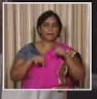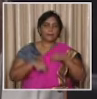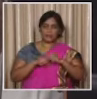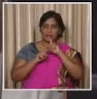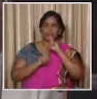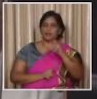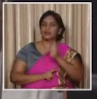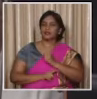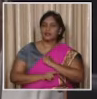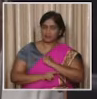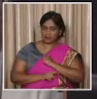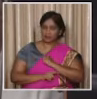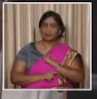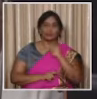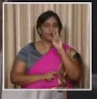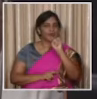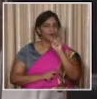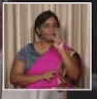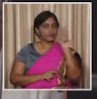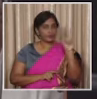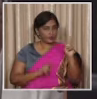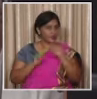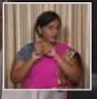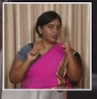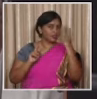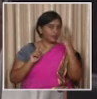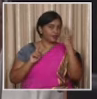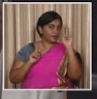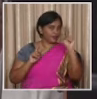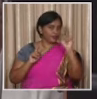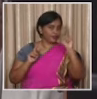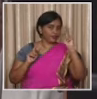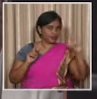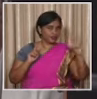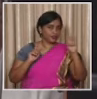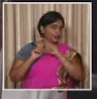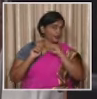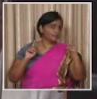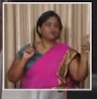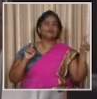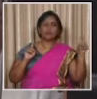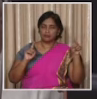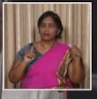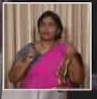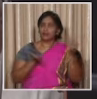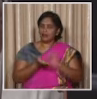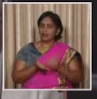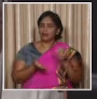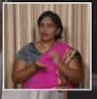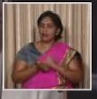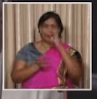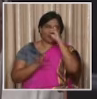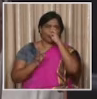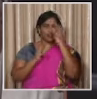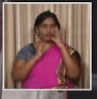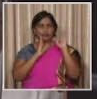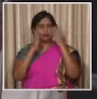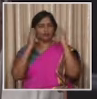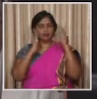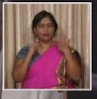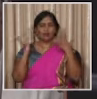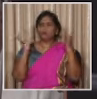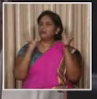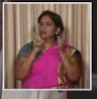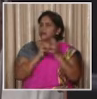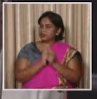තබන්නට කැමතියි. 2022 සිට 2023 දෙවන කාර්තුව දක්වා දිගින් දිගටම කාර්තු හයක් පුරා පැකිලුණු